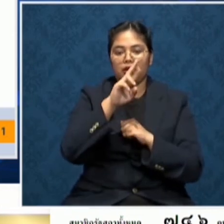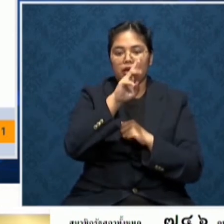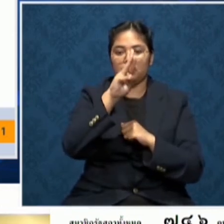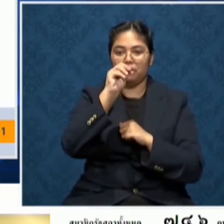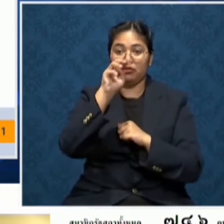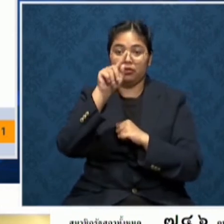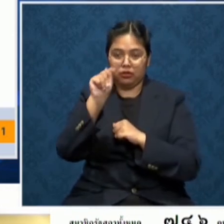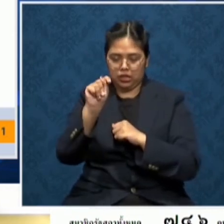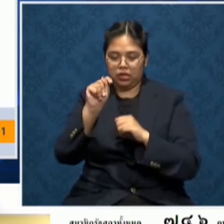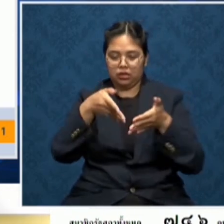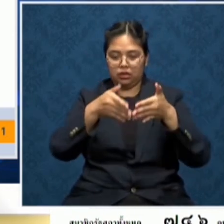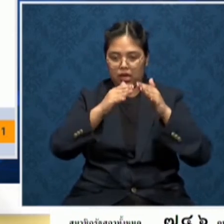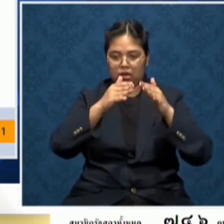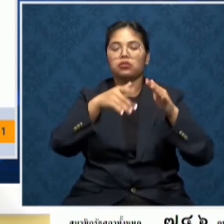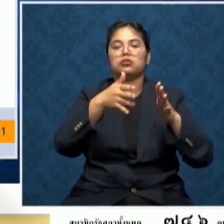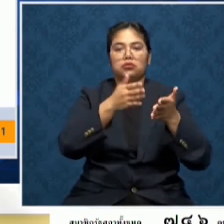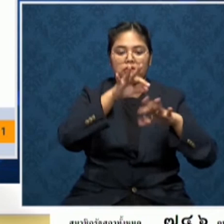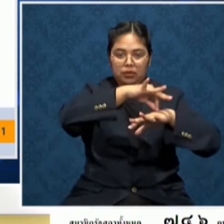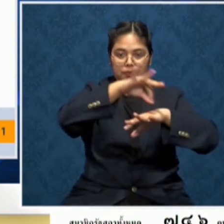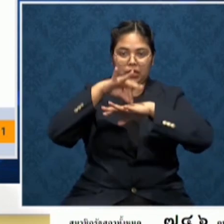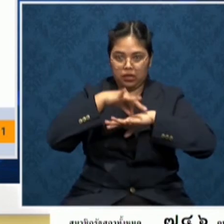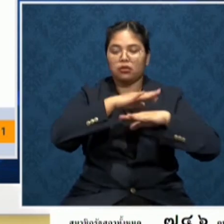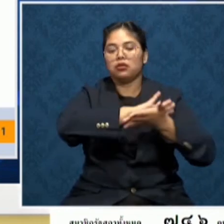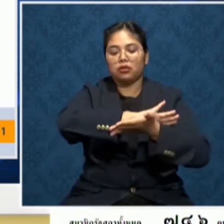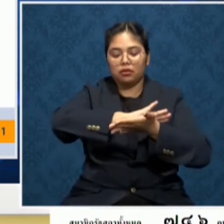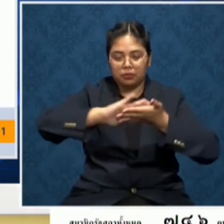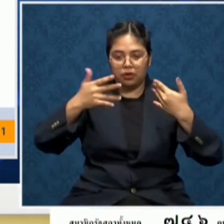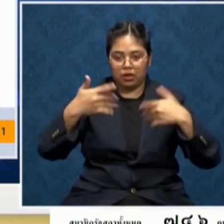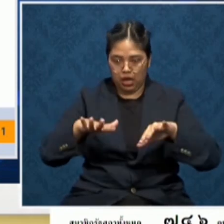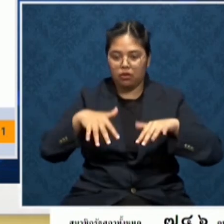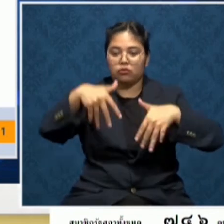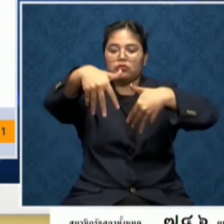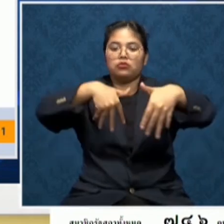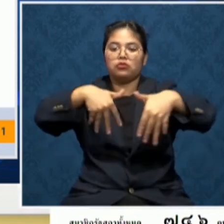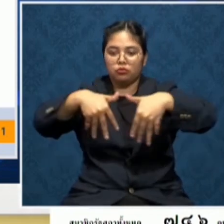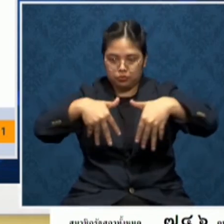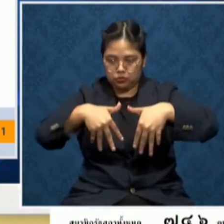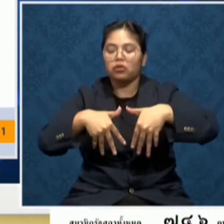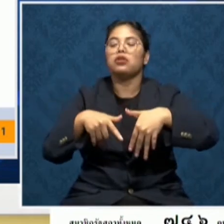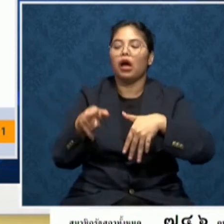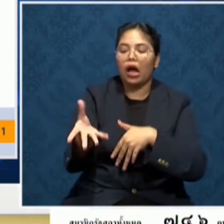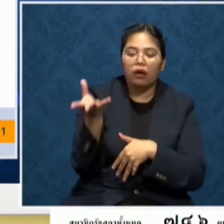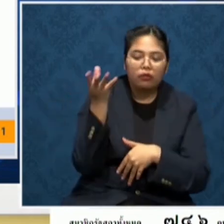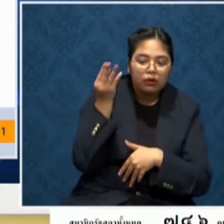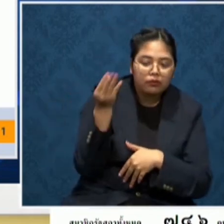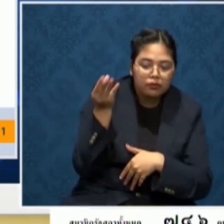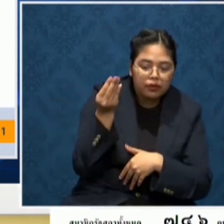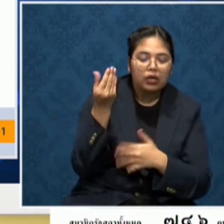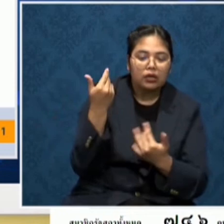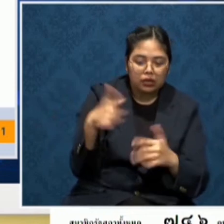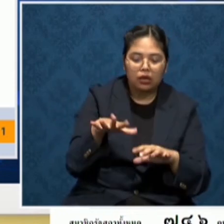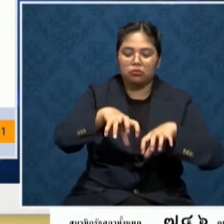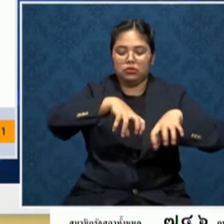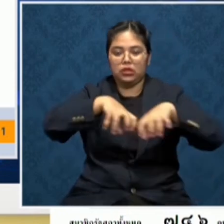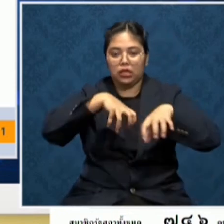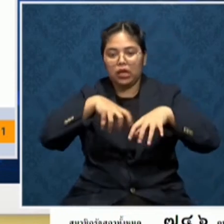ไปแล้วเป็นคำถามแรกว่าท่านได้ฟังเสียงประชาชนมากน้อยเพียงใดและเมื่อท่านบริหารประเท